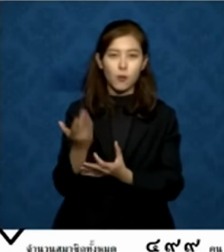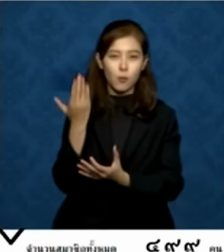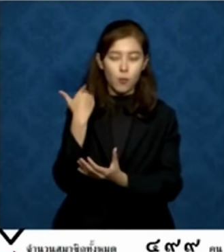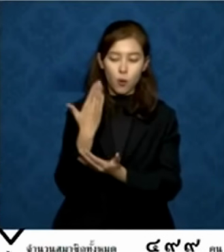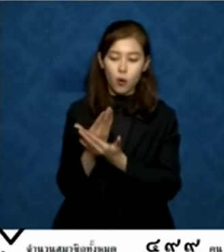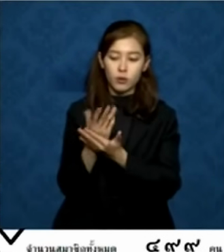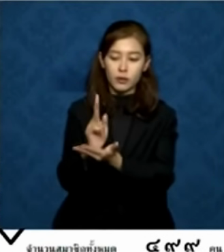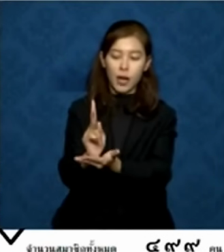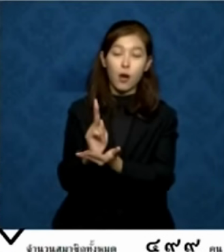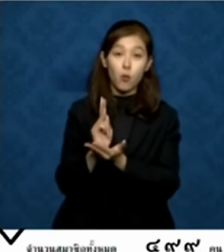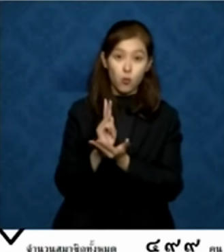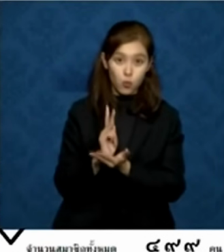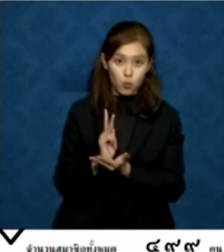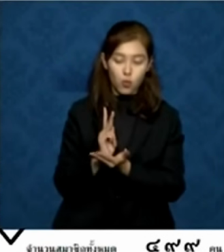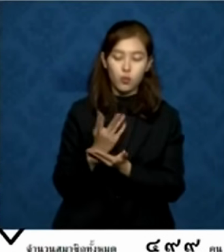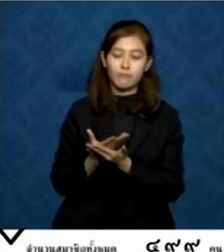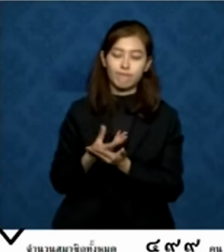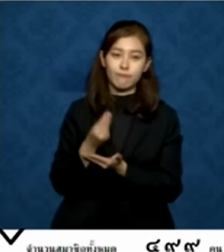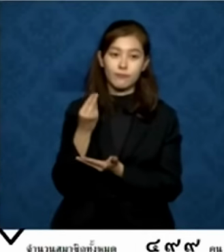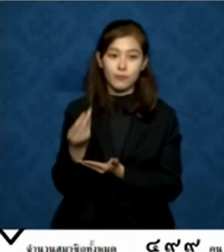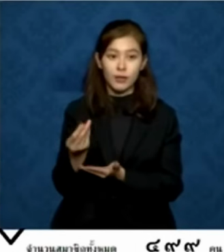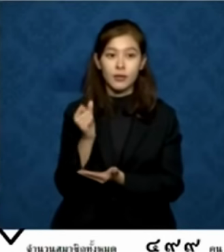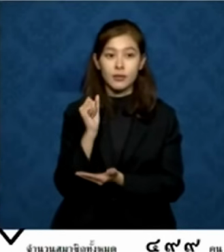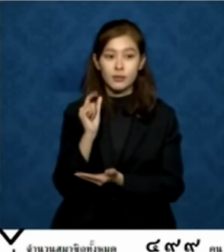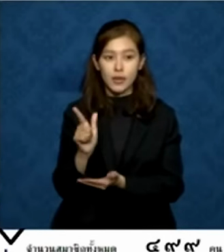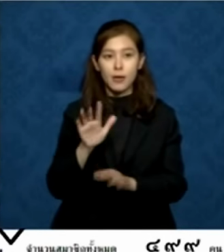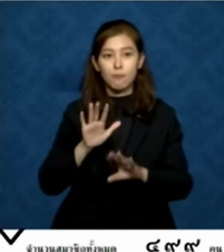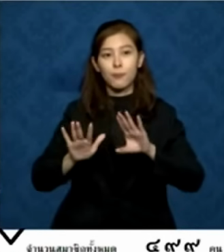ของรัฐวิสาหกิจจำนวน